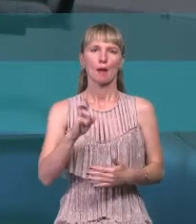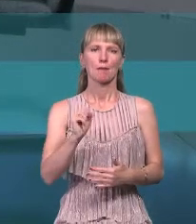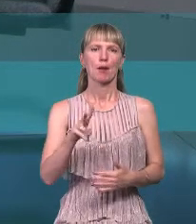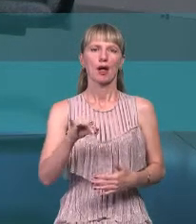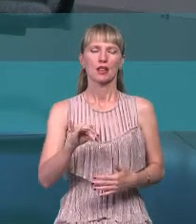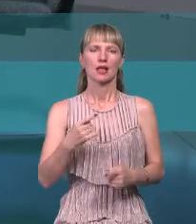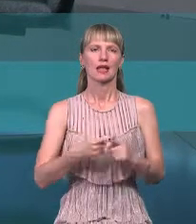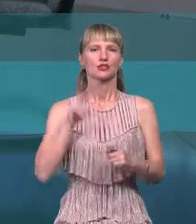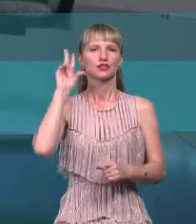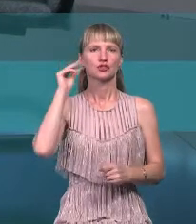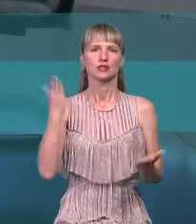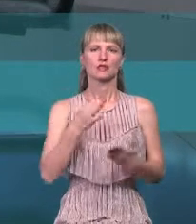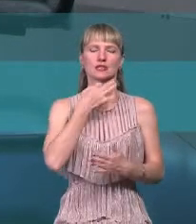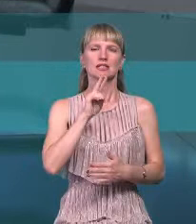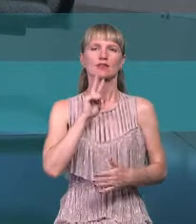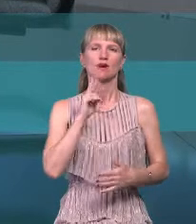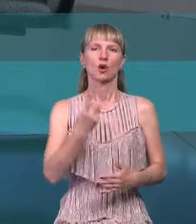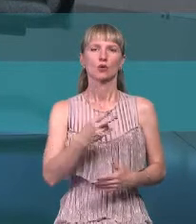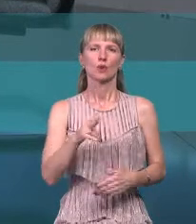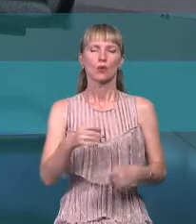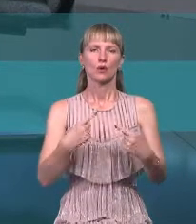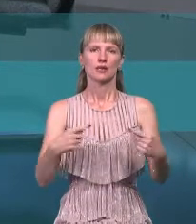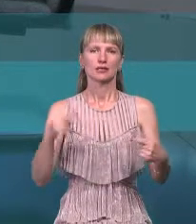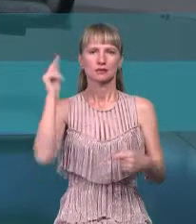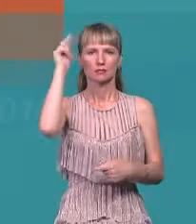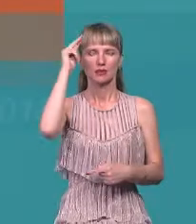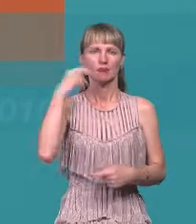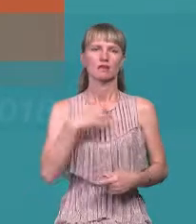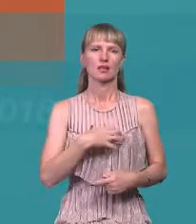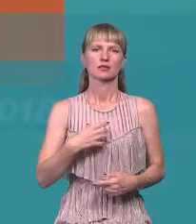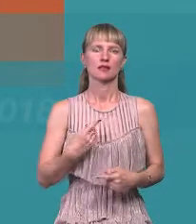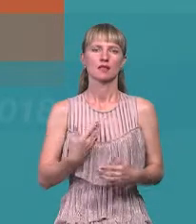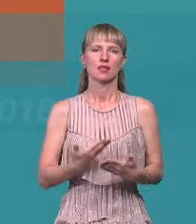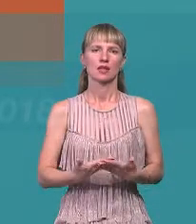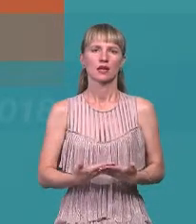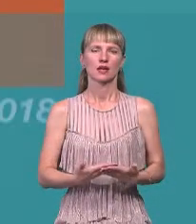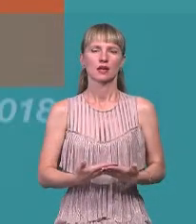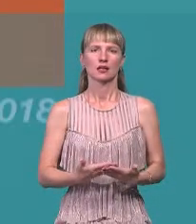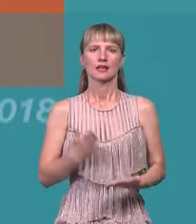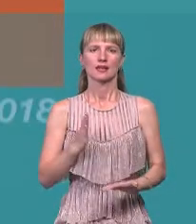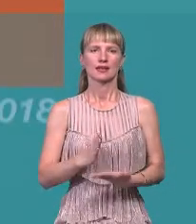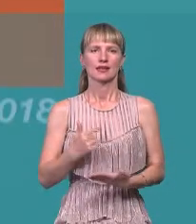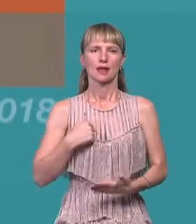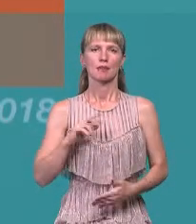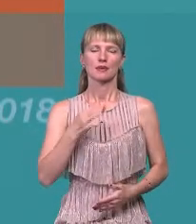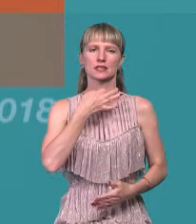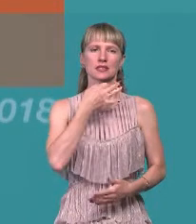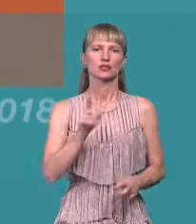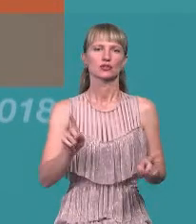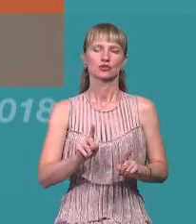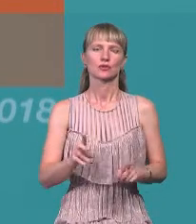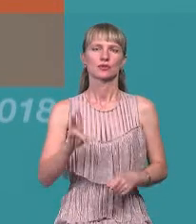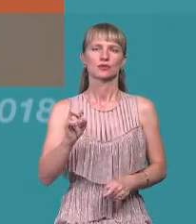От ці цифри, що ви озвучили за два роки по чотирьох предметах, в основному так, скажімо, я би сказав, що